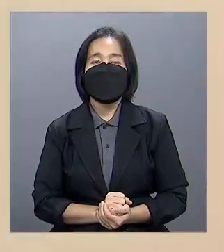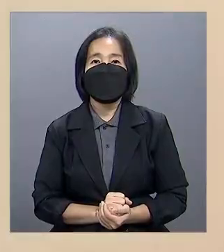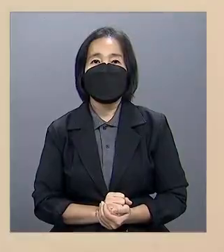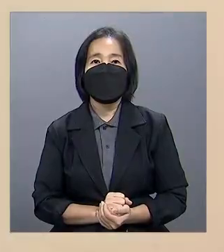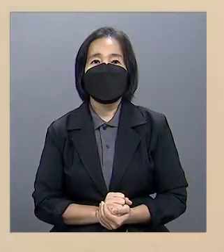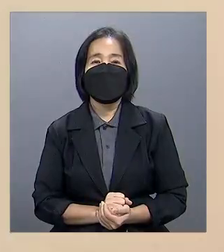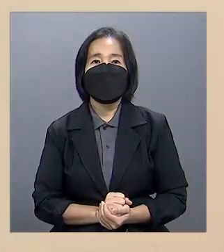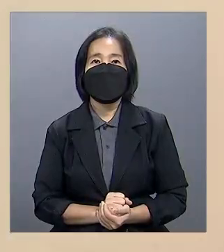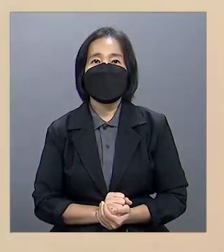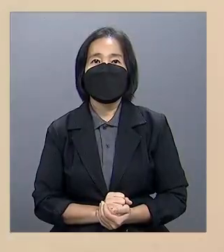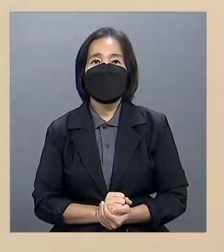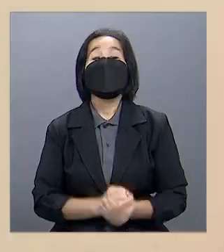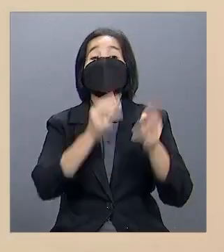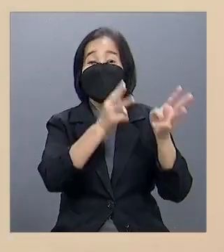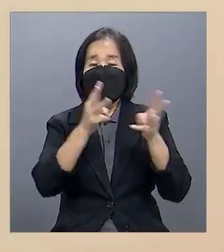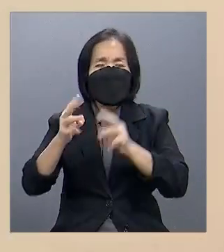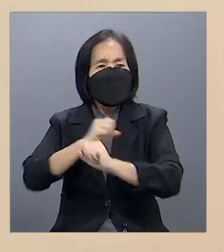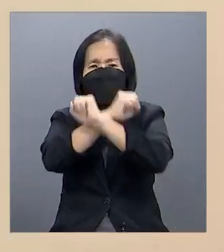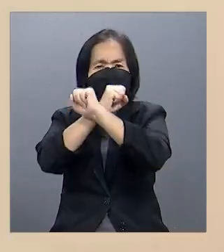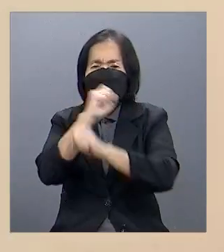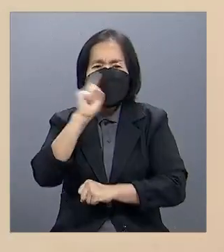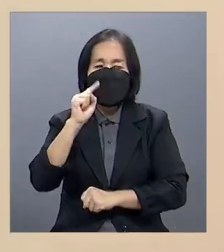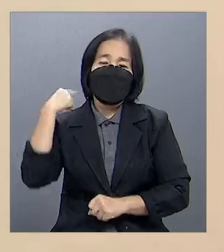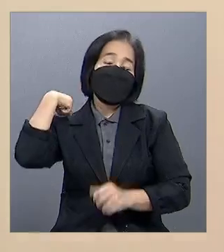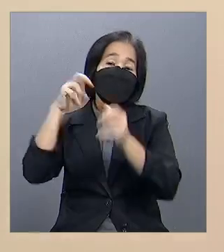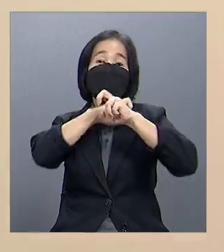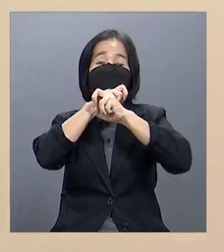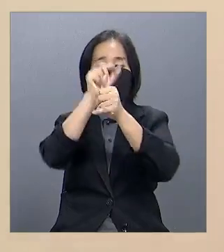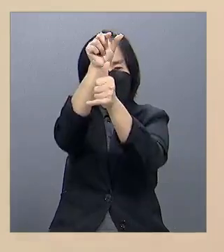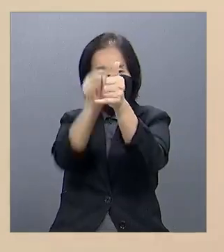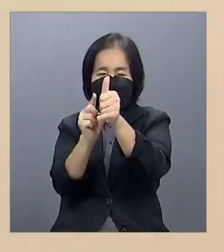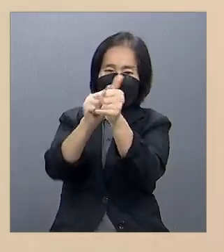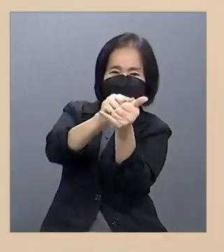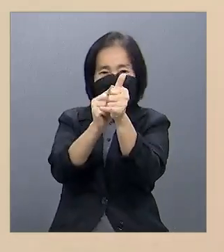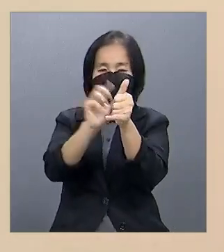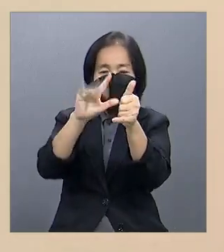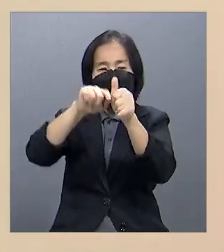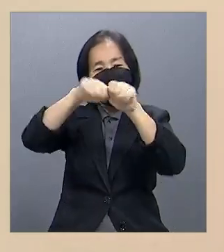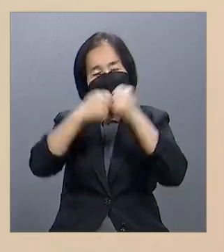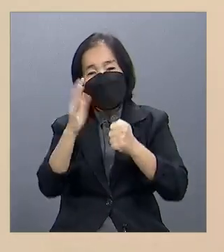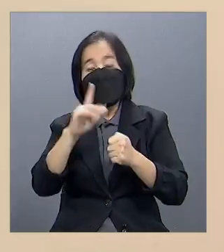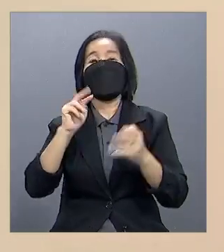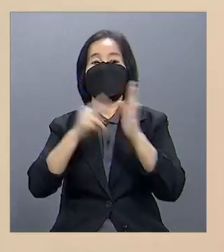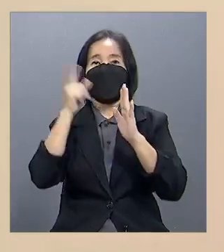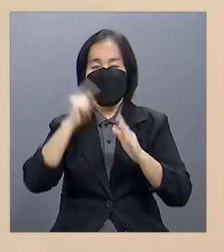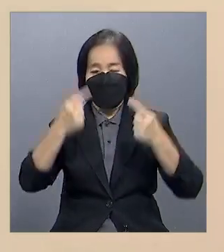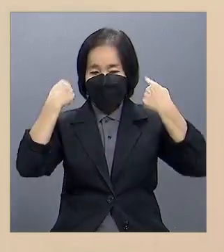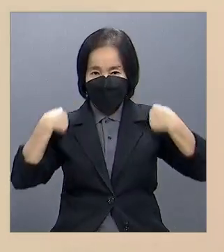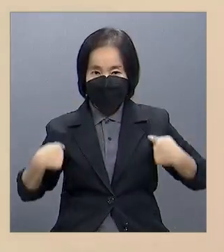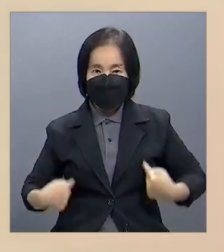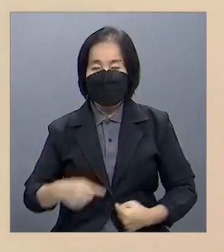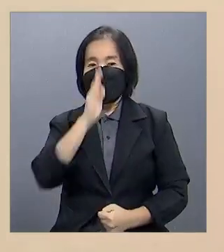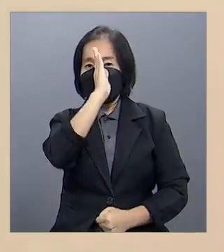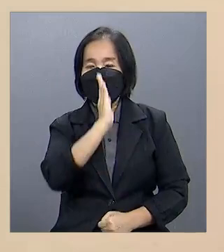ก็การป้องกันการเกิดโรคกระดูกสันหลังคดที่ดีที่สุดเลยนะคะก็คือการพยายามรักษาท่าทางของร่างกายให้อยู่แนวปกติในทุกอิริย